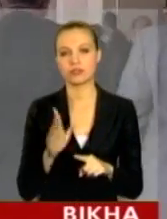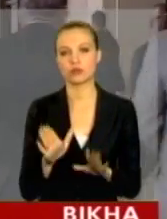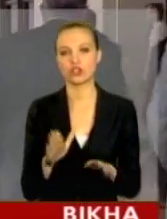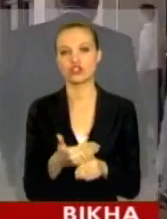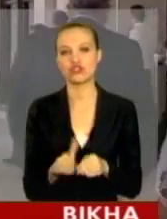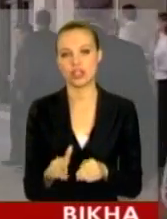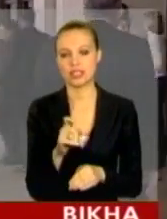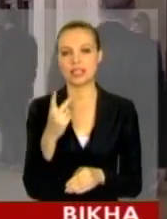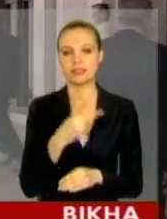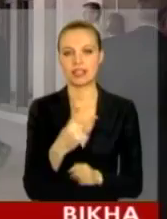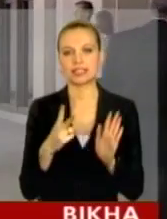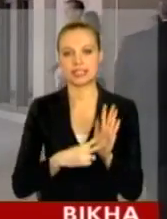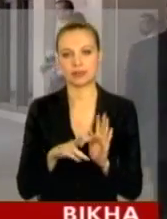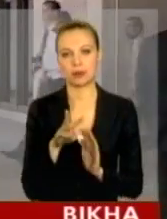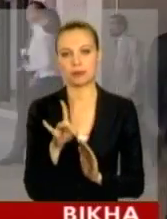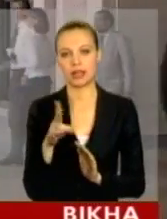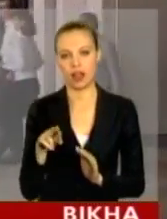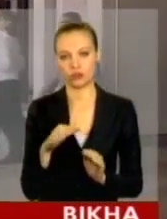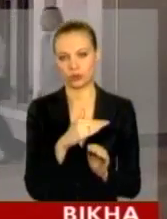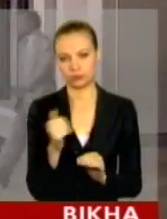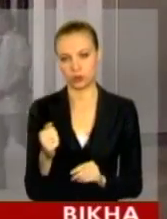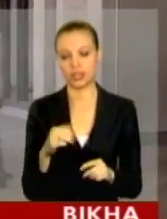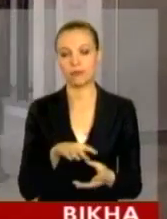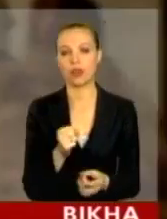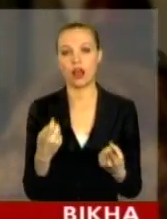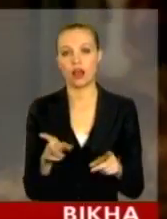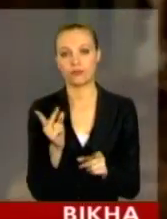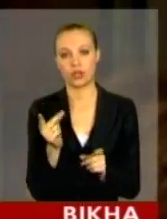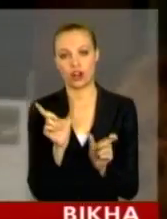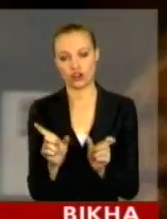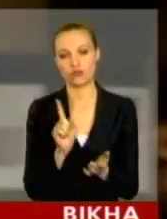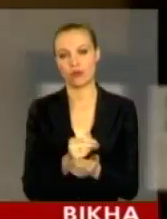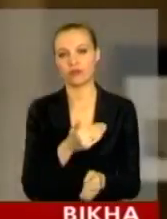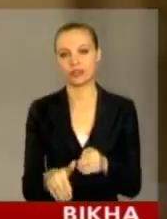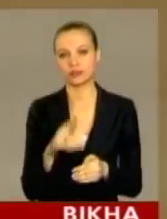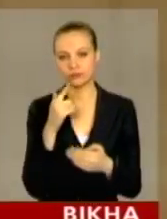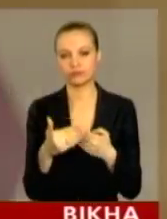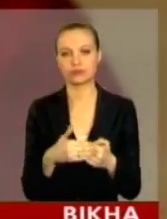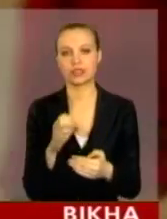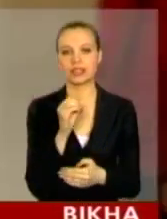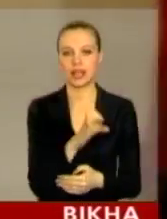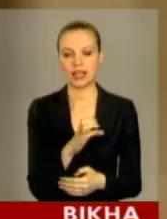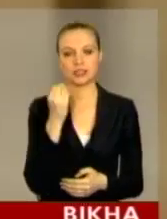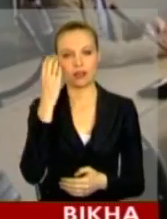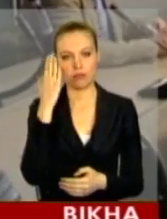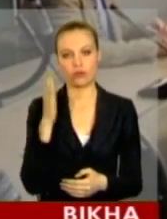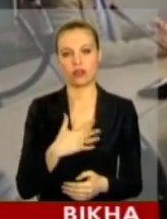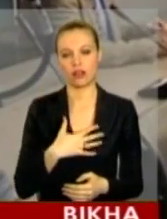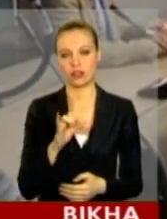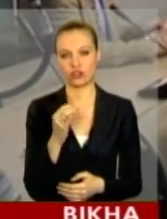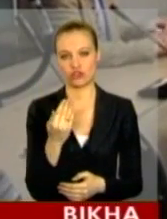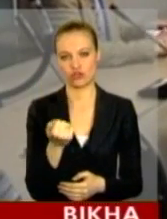лише частина із 27-мільярдної позики. Решту мають виділити безпосередньо уряди ЄС, Японії,